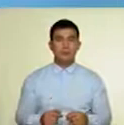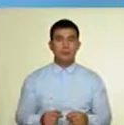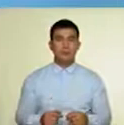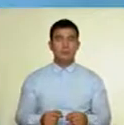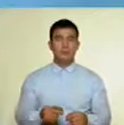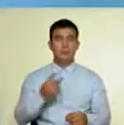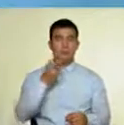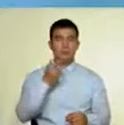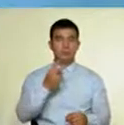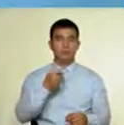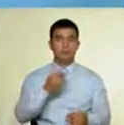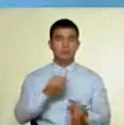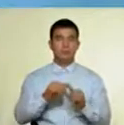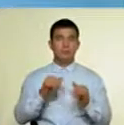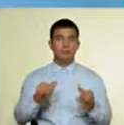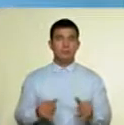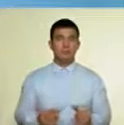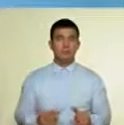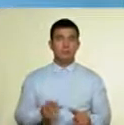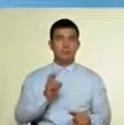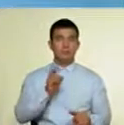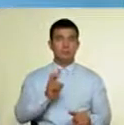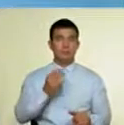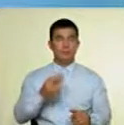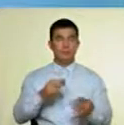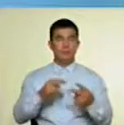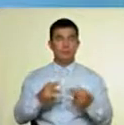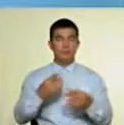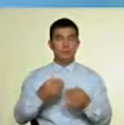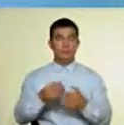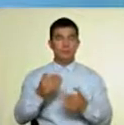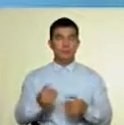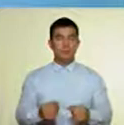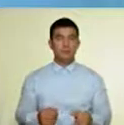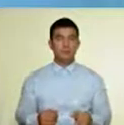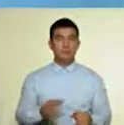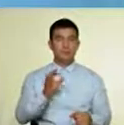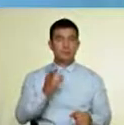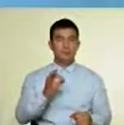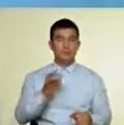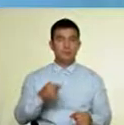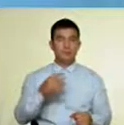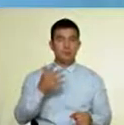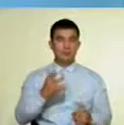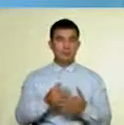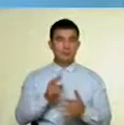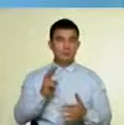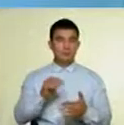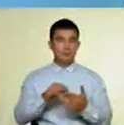bu 2 ko'paytirilgan b ning o'rniga minus 0.10'dan 5 ning kvadratini yozib